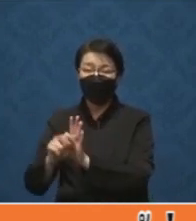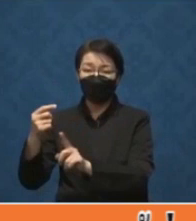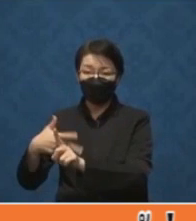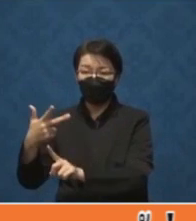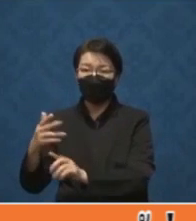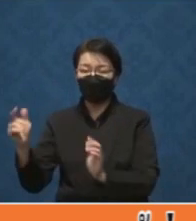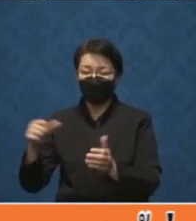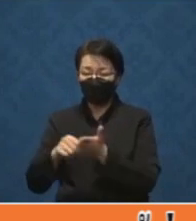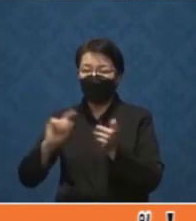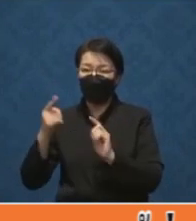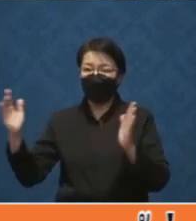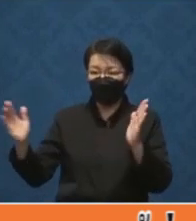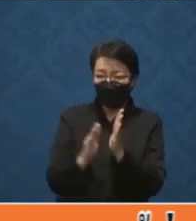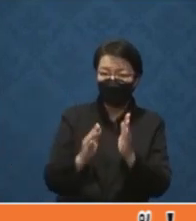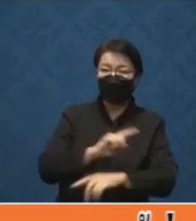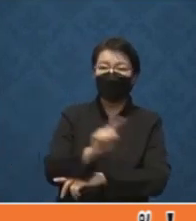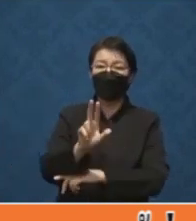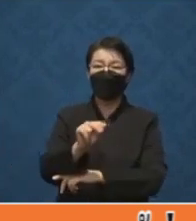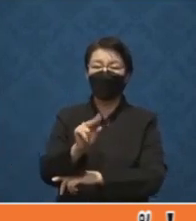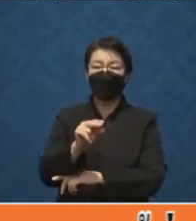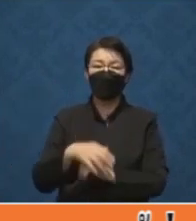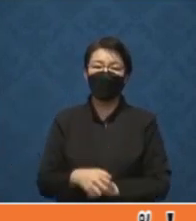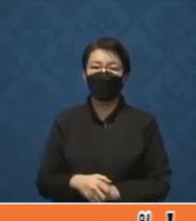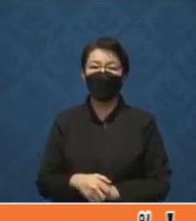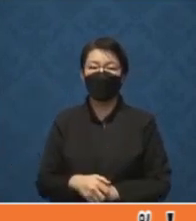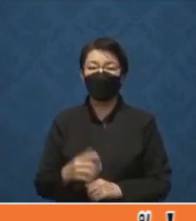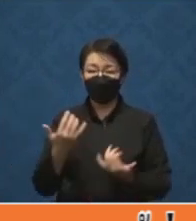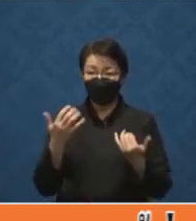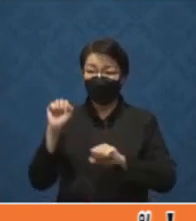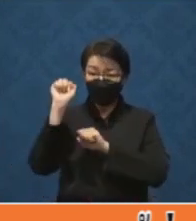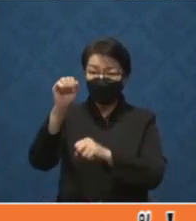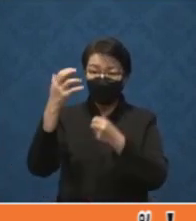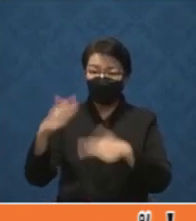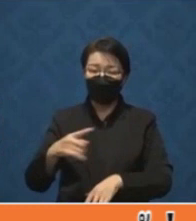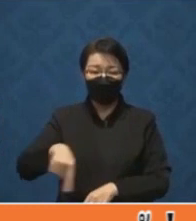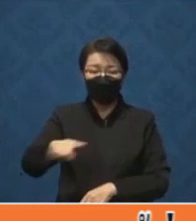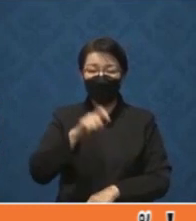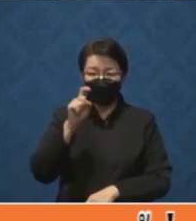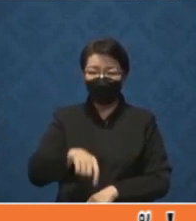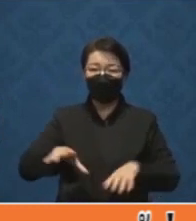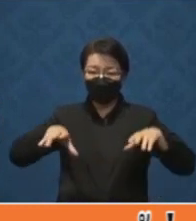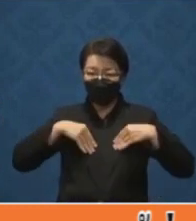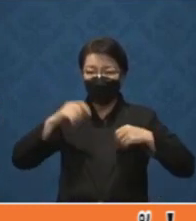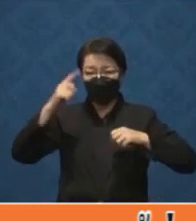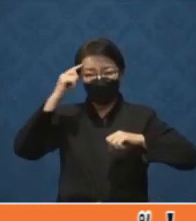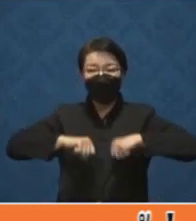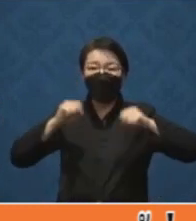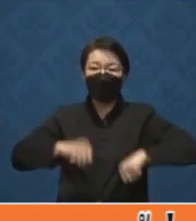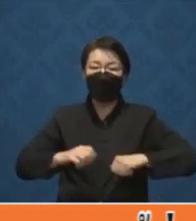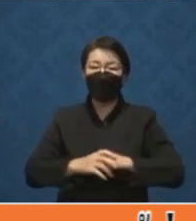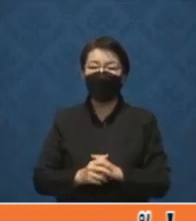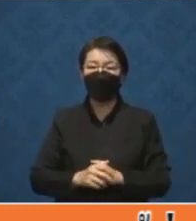วละไม่เกิน30วันโดยที่เมื่อประกาศแล้วจะต้องได้รับความเห็นชอบภายใน7วันหลังจากประก